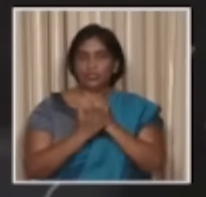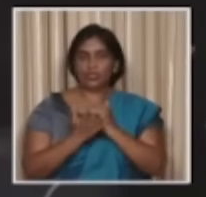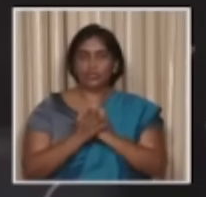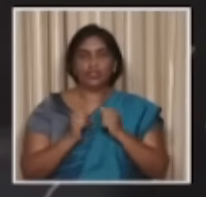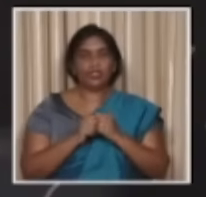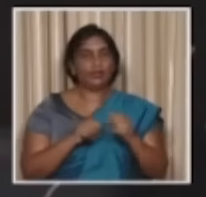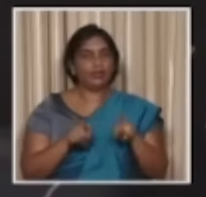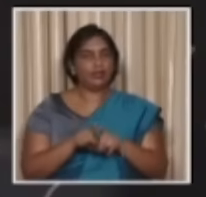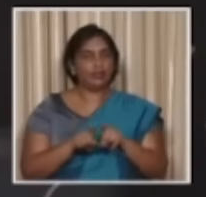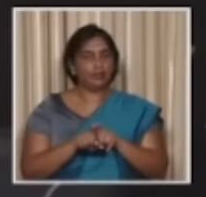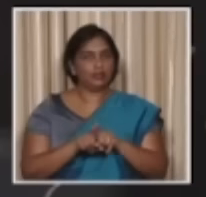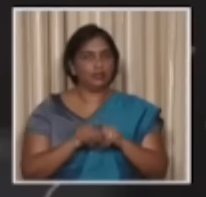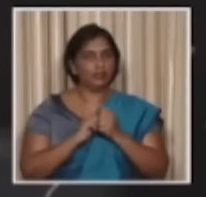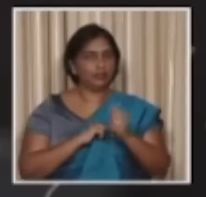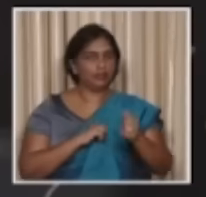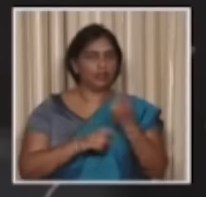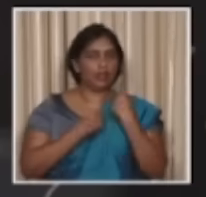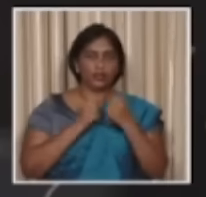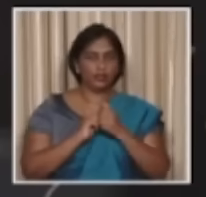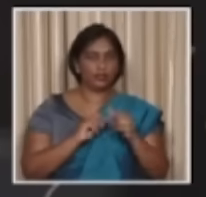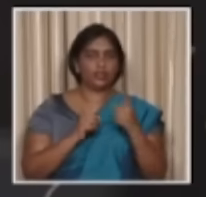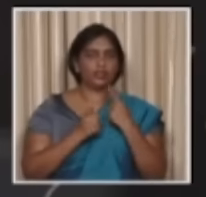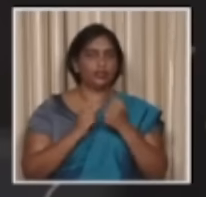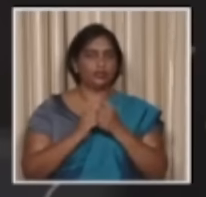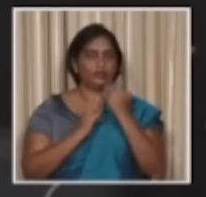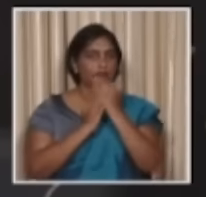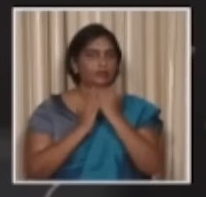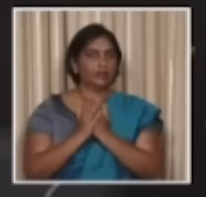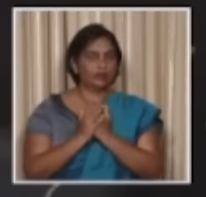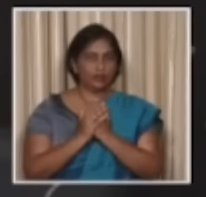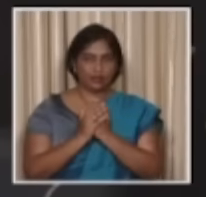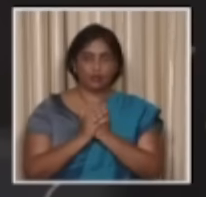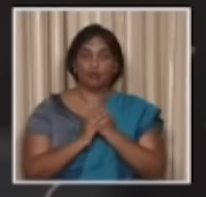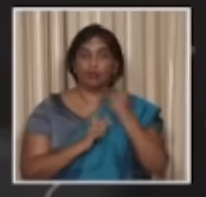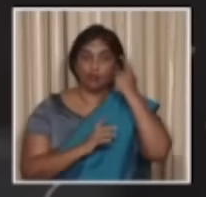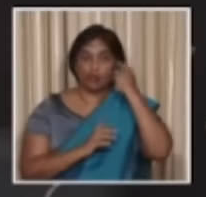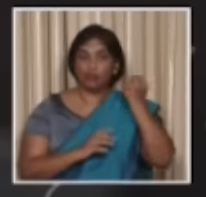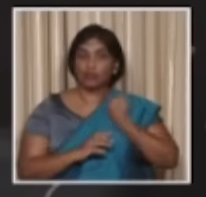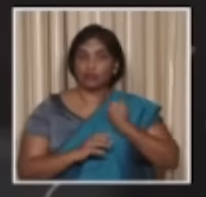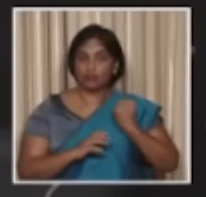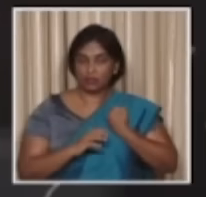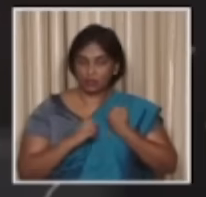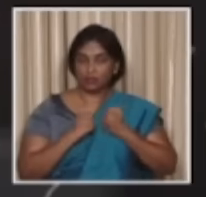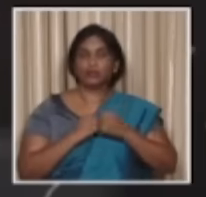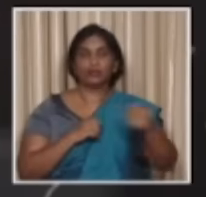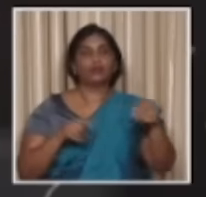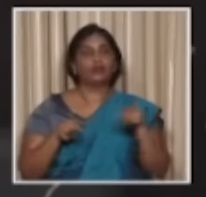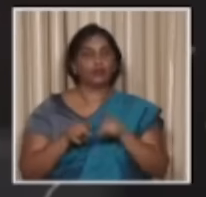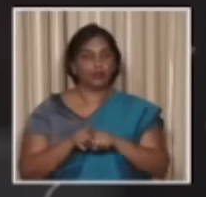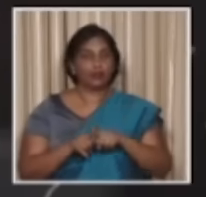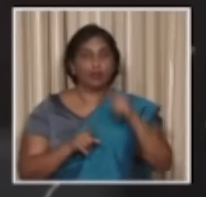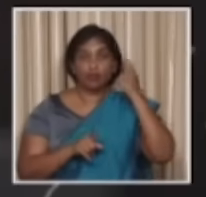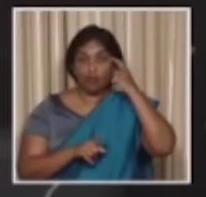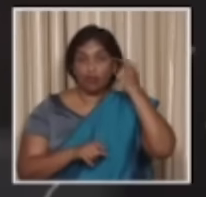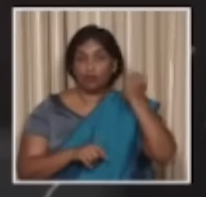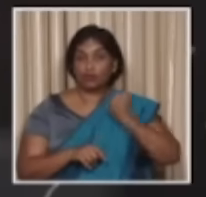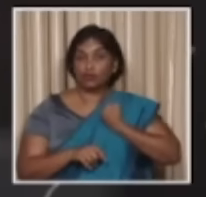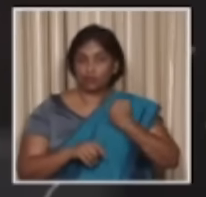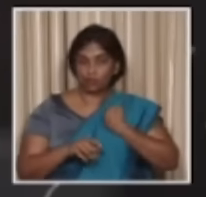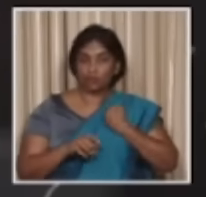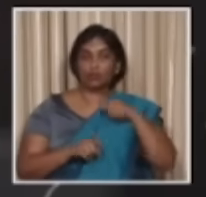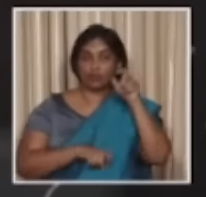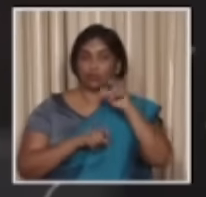ඉස්සරහට අපට වාර්තා වෙලා තියෙනවා මනෝවිද්‍යා විශේෂඥවරු මානසික වෛද්‍යවරු මානසික